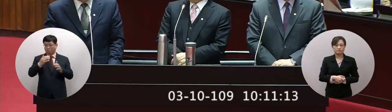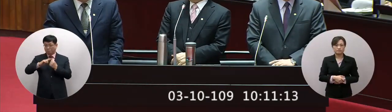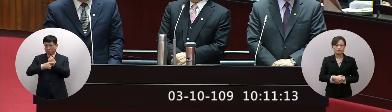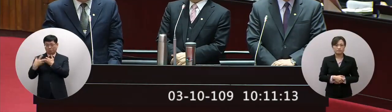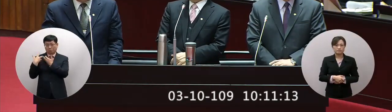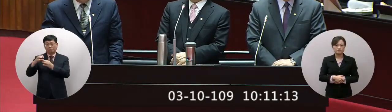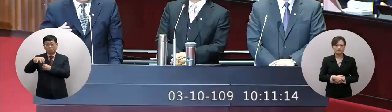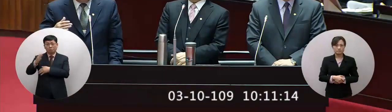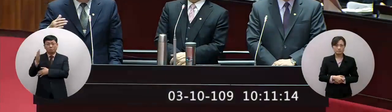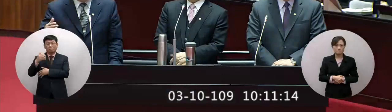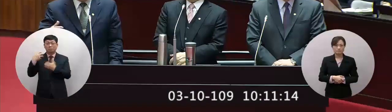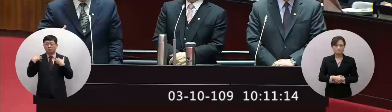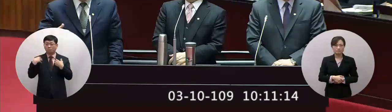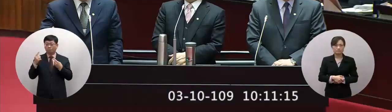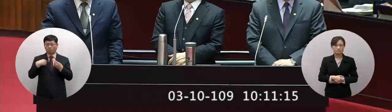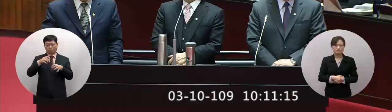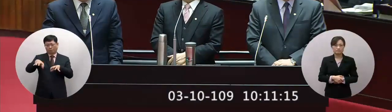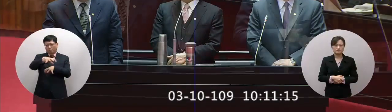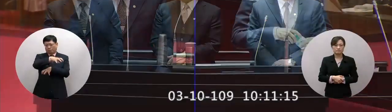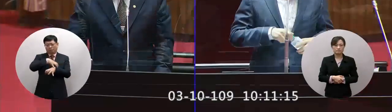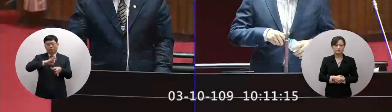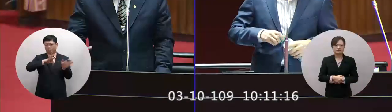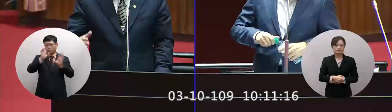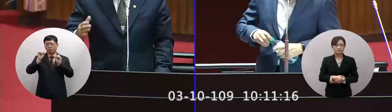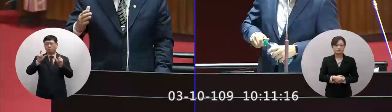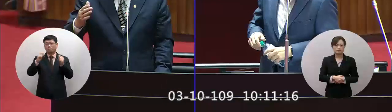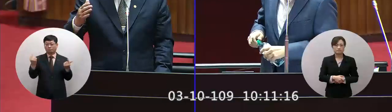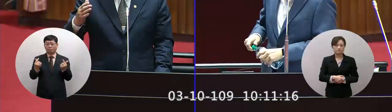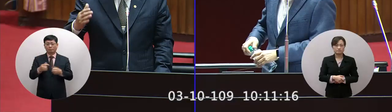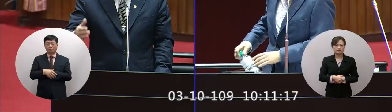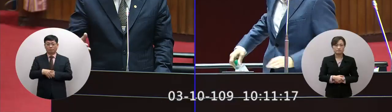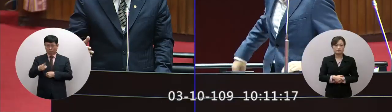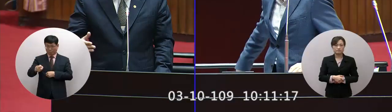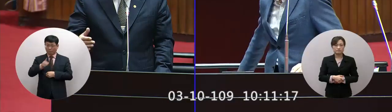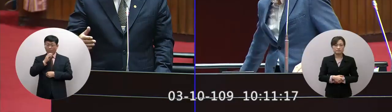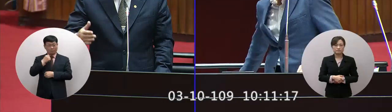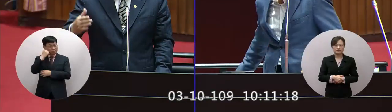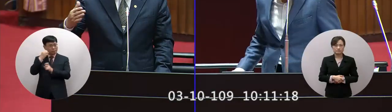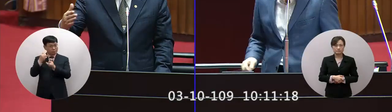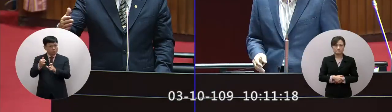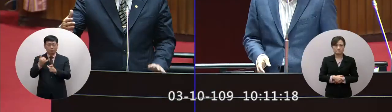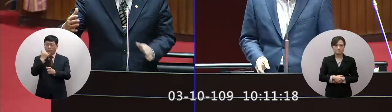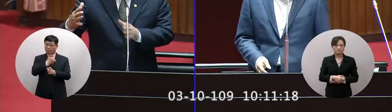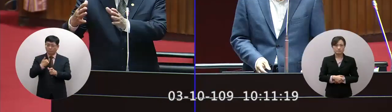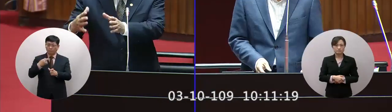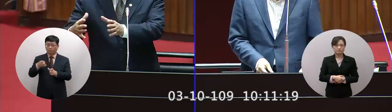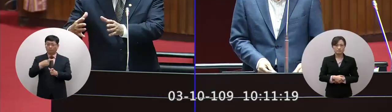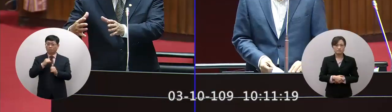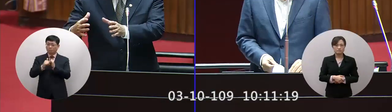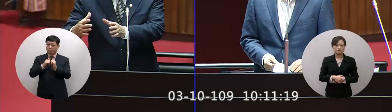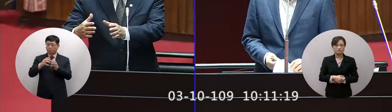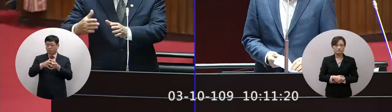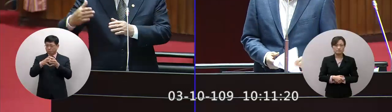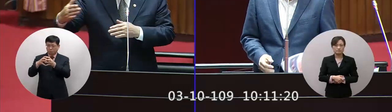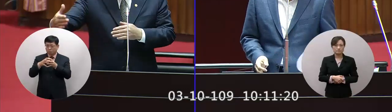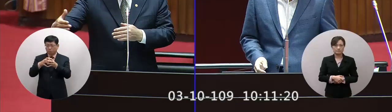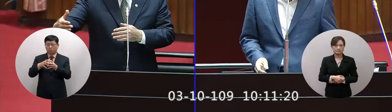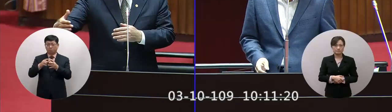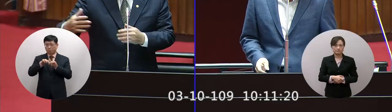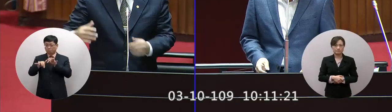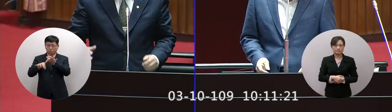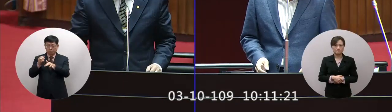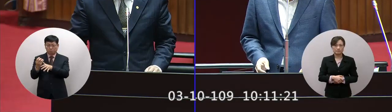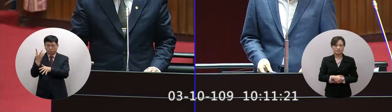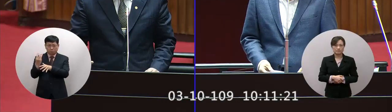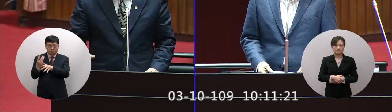方去划，就是因为它每个地方的情况不一样。好比说它的即便是住宅区，它可能民众的群聚的情况或是距